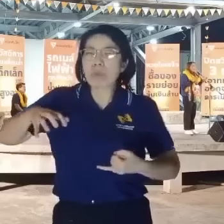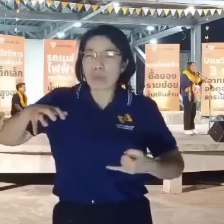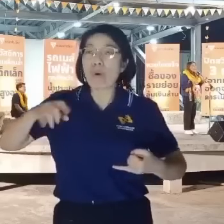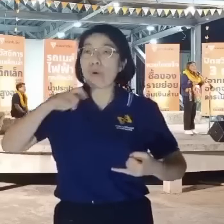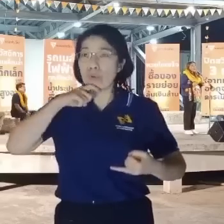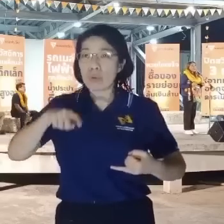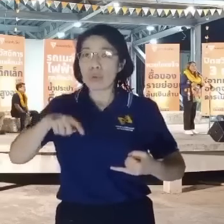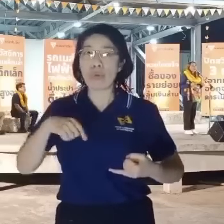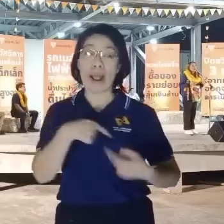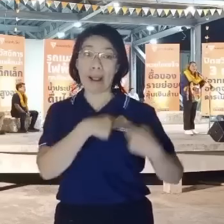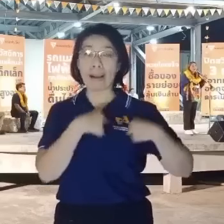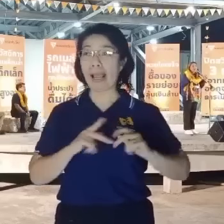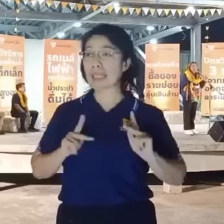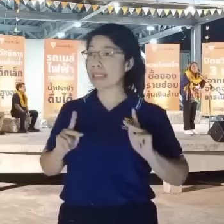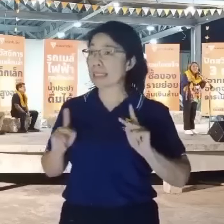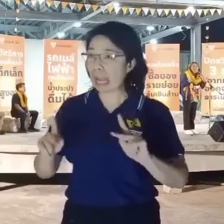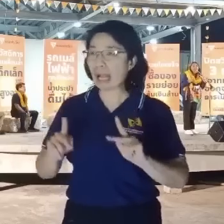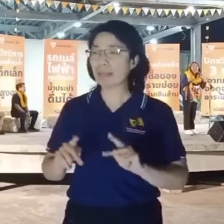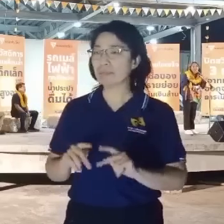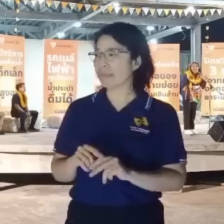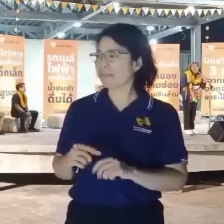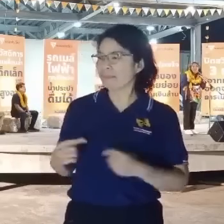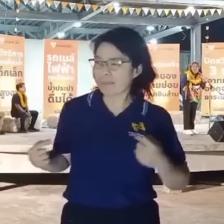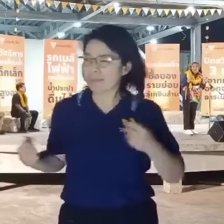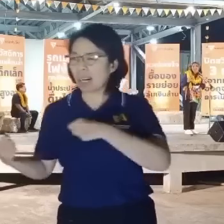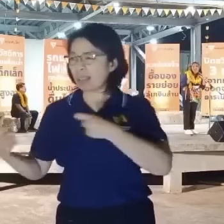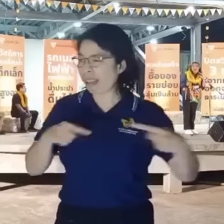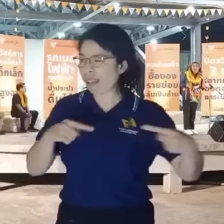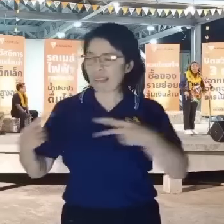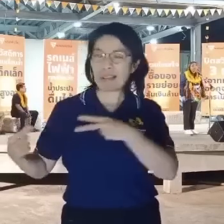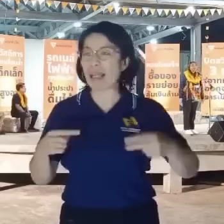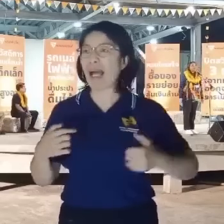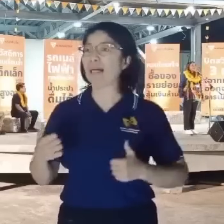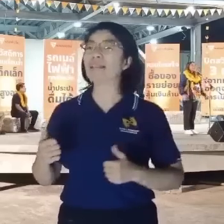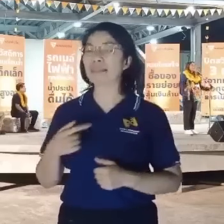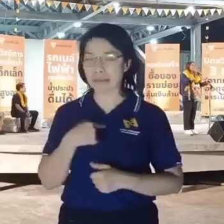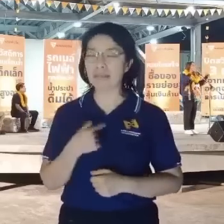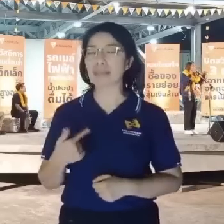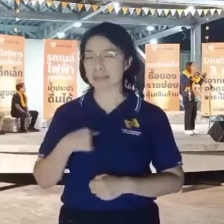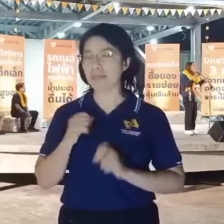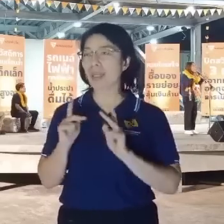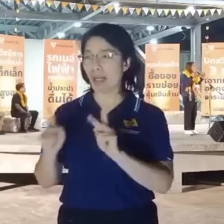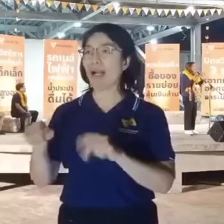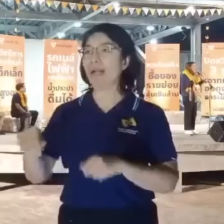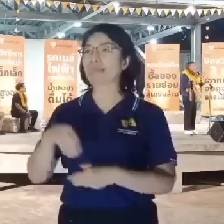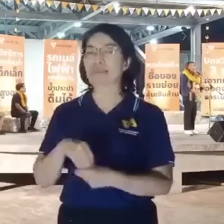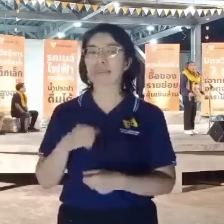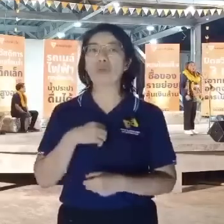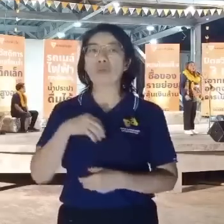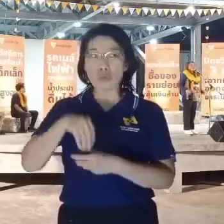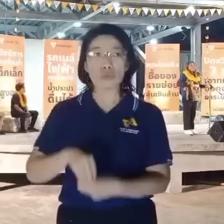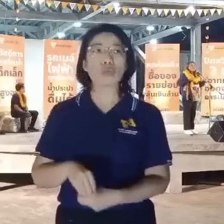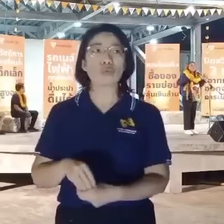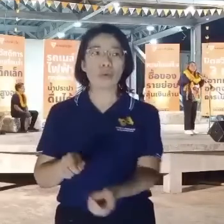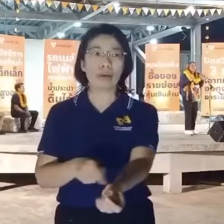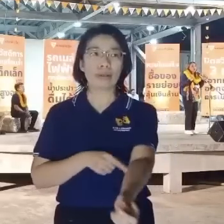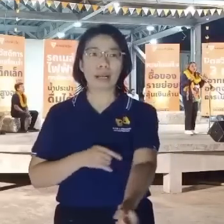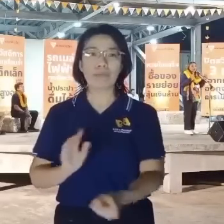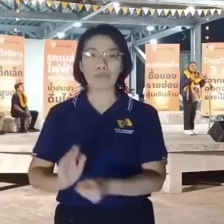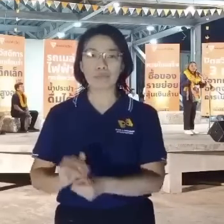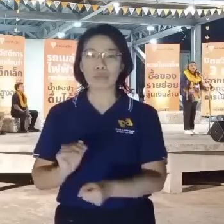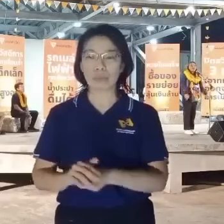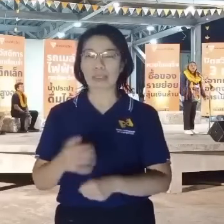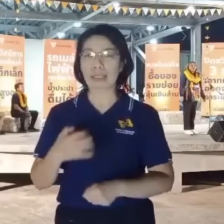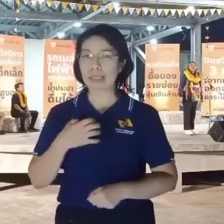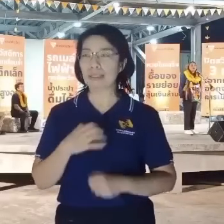ที่กล้าเข้าไปงัดข้อกับระบบราชการที่มันแข็งเกร็งแต่เราก็อยู่ไม่นานพอที่จะถูกก